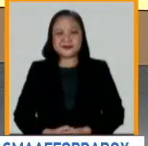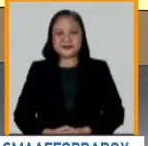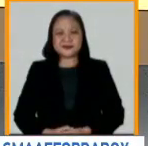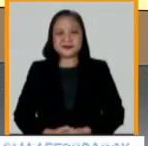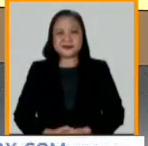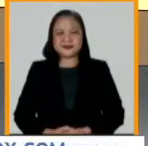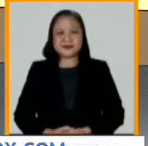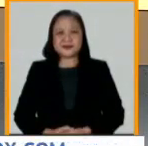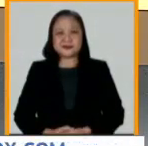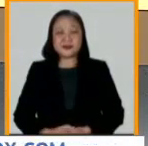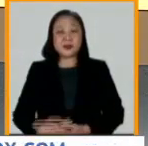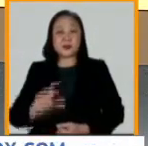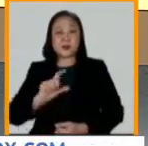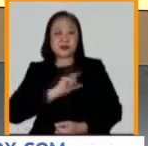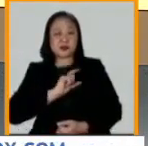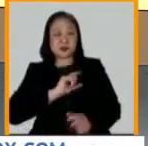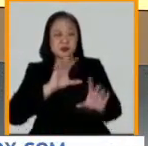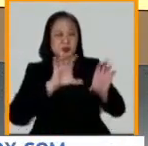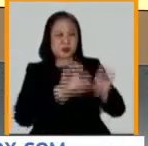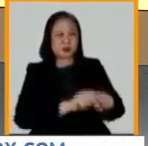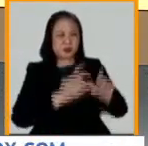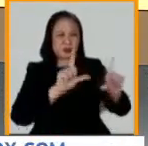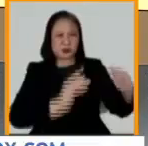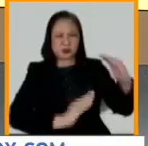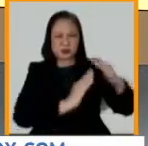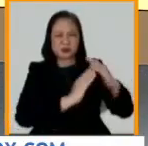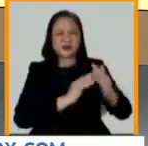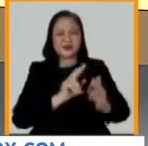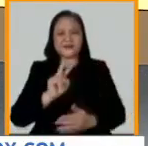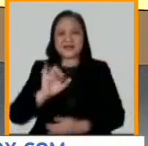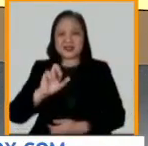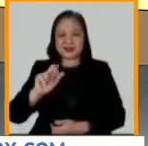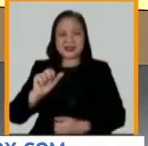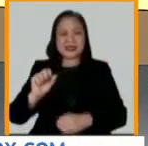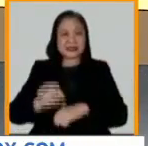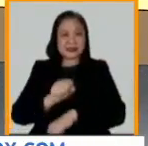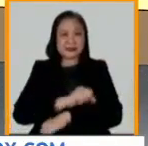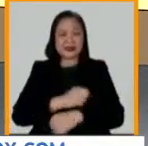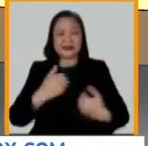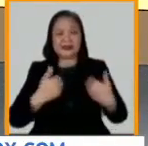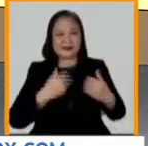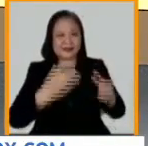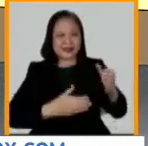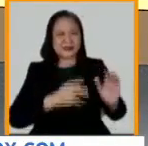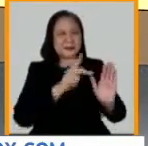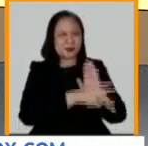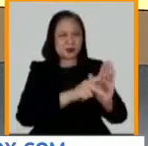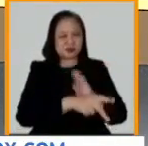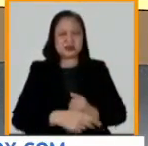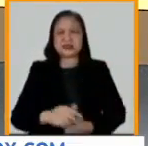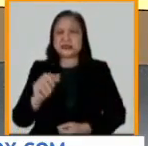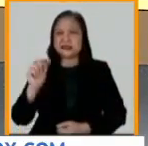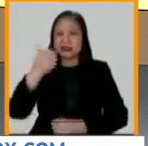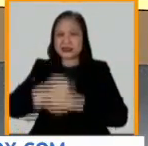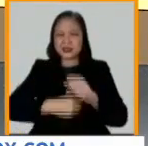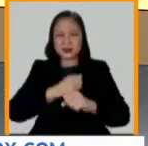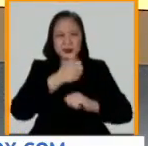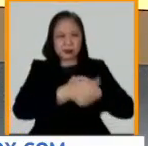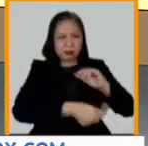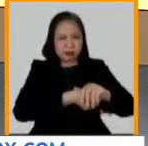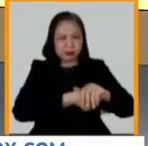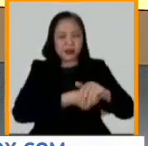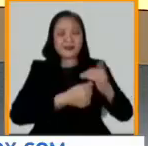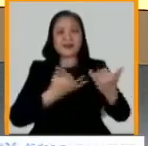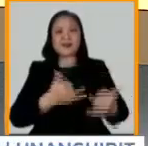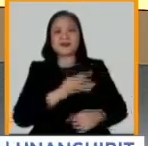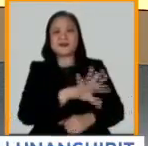most wanted ng Villarreal at Samar na may kasong murder. Halos 10 taon na raw itong nagtatago at natuntun ngayon sa Bulacan.